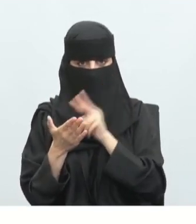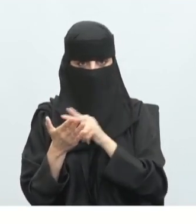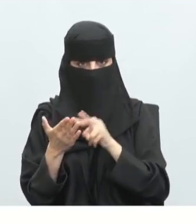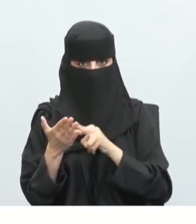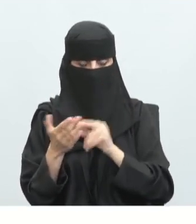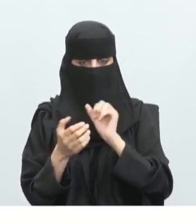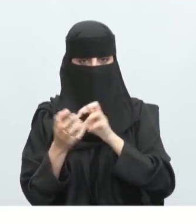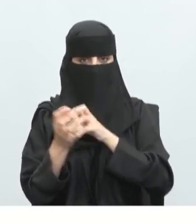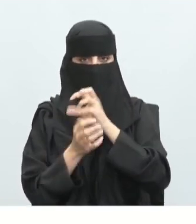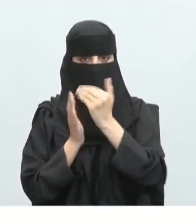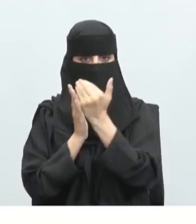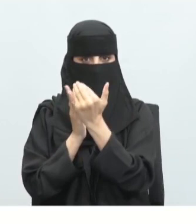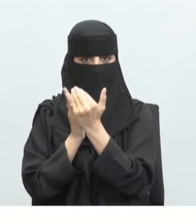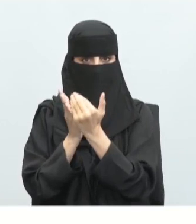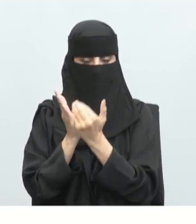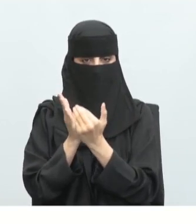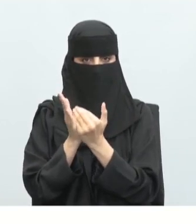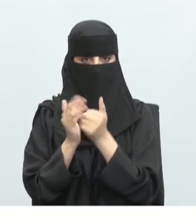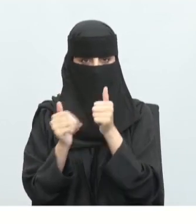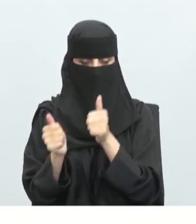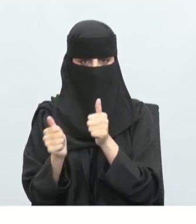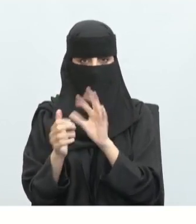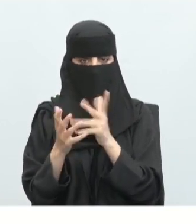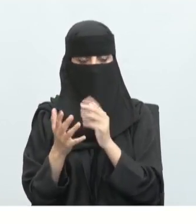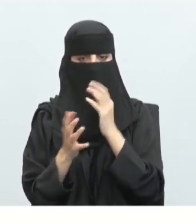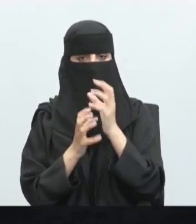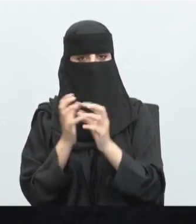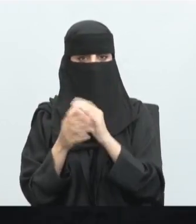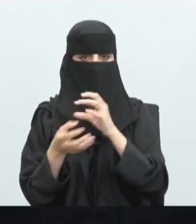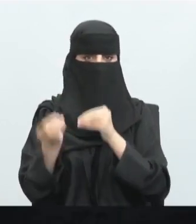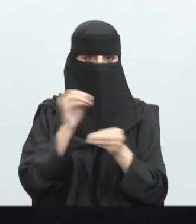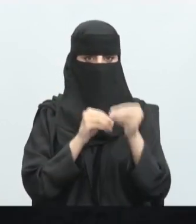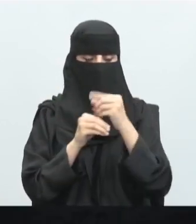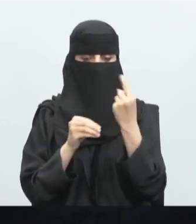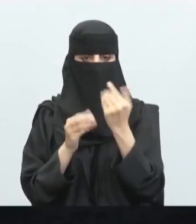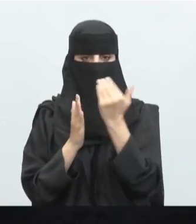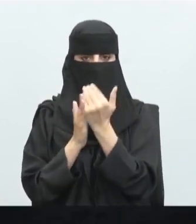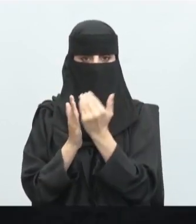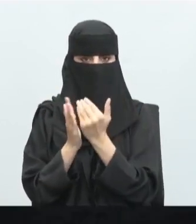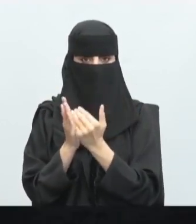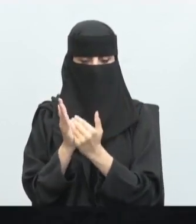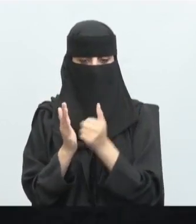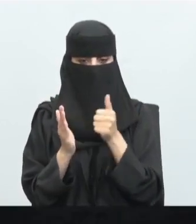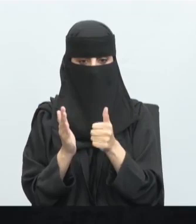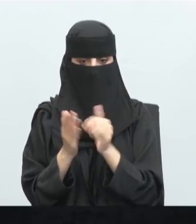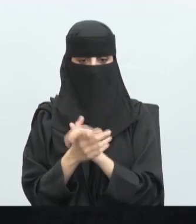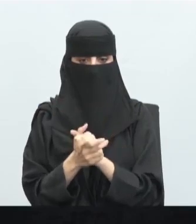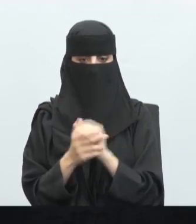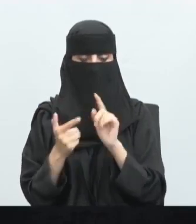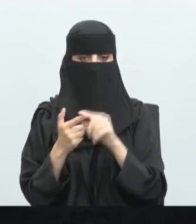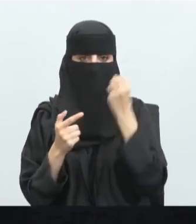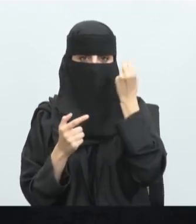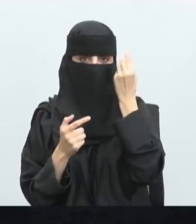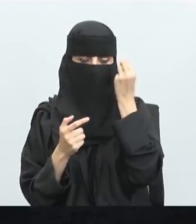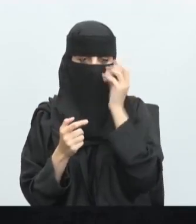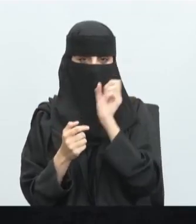الاحداث ابدا الان ارتب احسنتم الاحداث كما وردت معنا في القصه ايضا